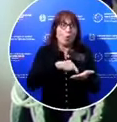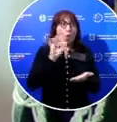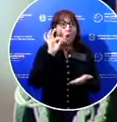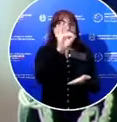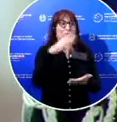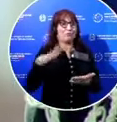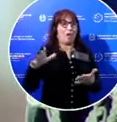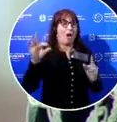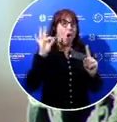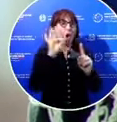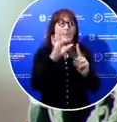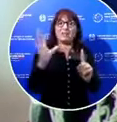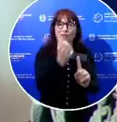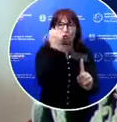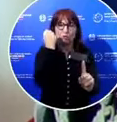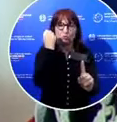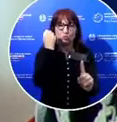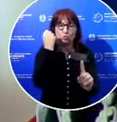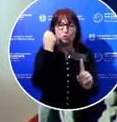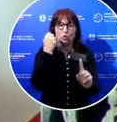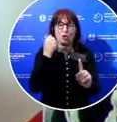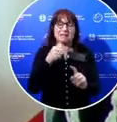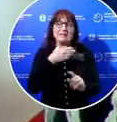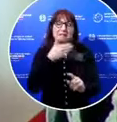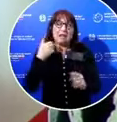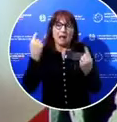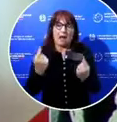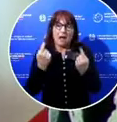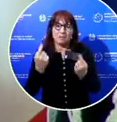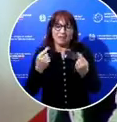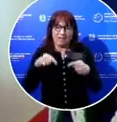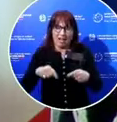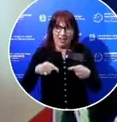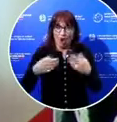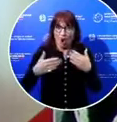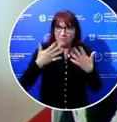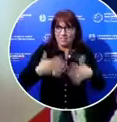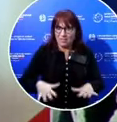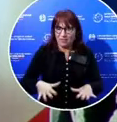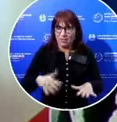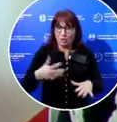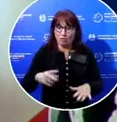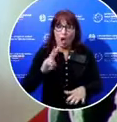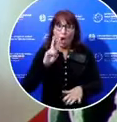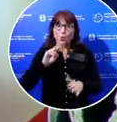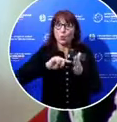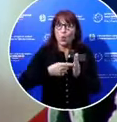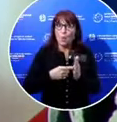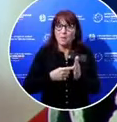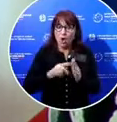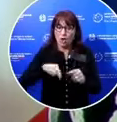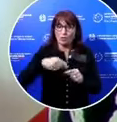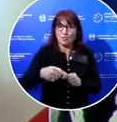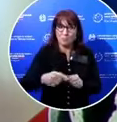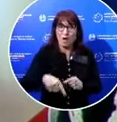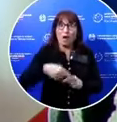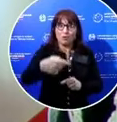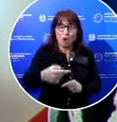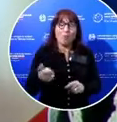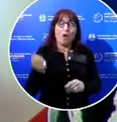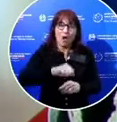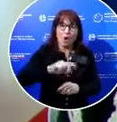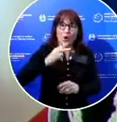abbiamo raggiunto senza aspettare che si giungesse alla fine di questa conferenza, con 2 milioni nel prossimo anno e 2 in quello successivo per finanziare